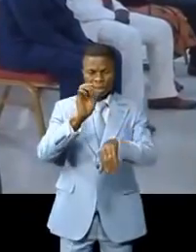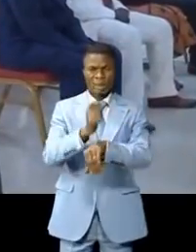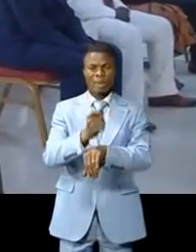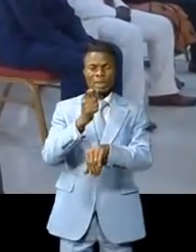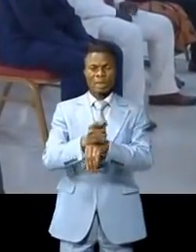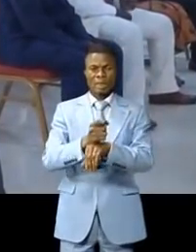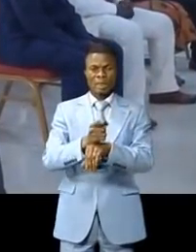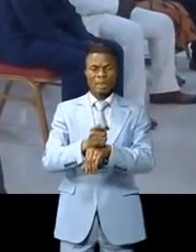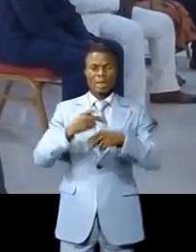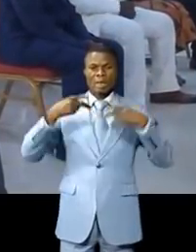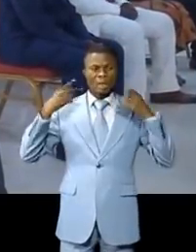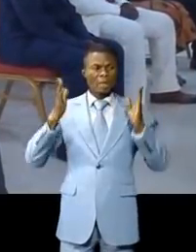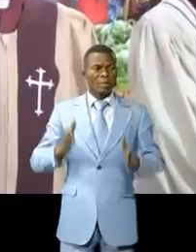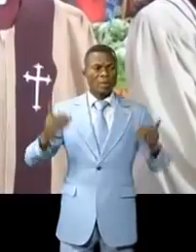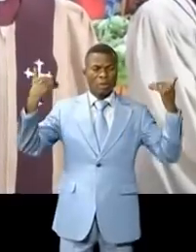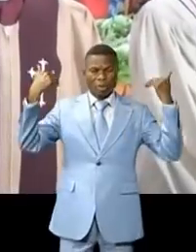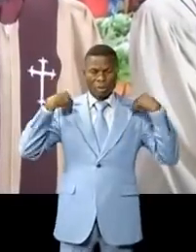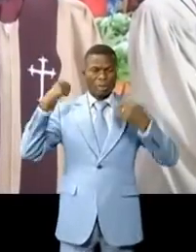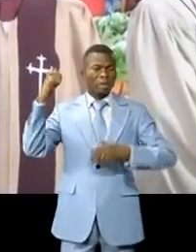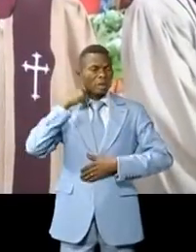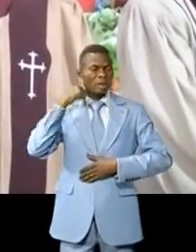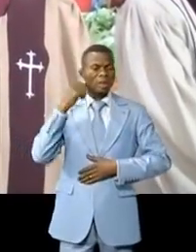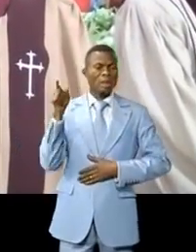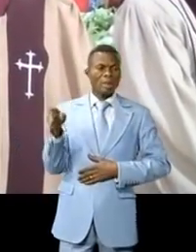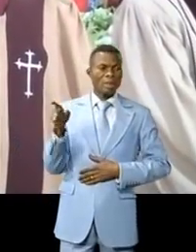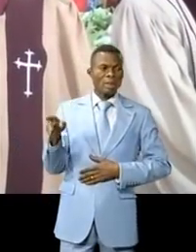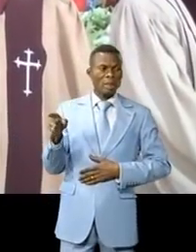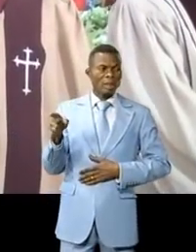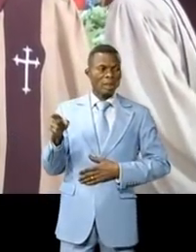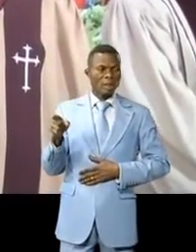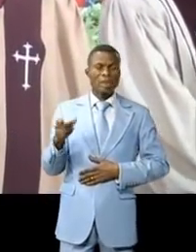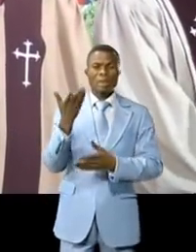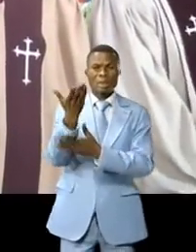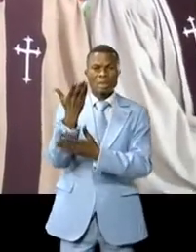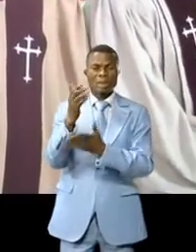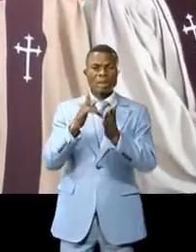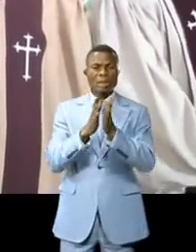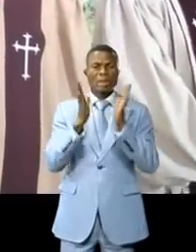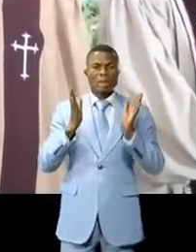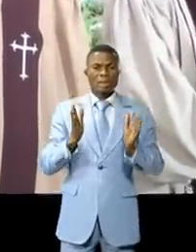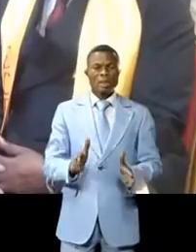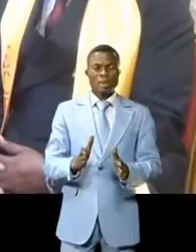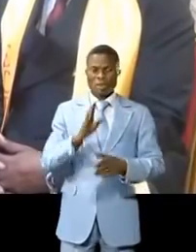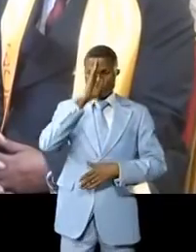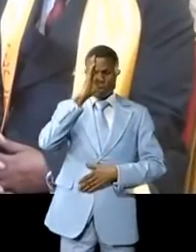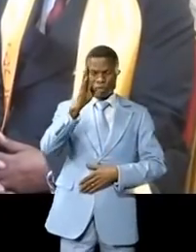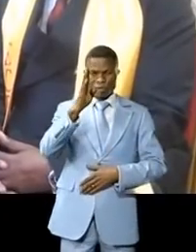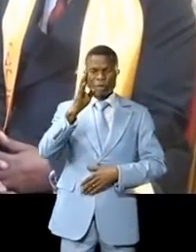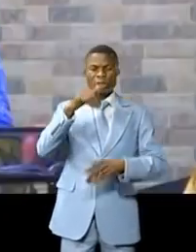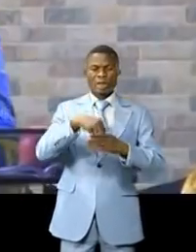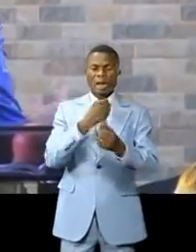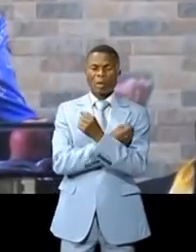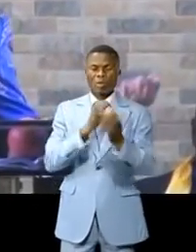présidé par le pasteur titulaire, le docteur Kosmaoui Lungula, qui a appelé le chrétien à demeurer ferme dans leur